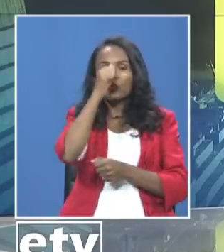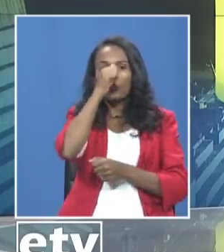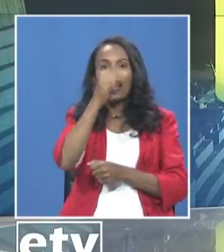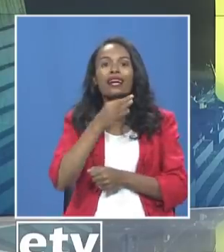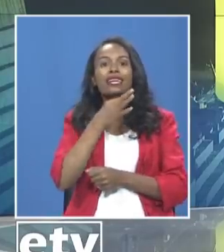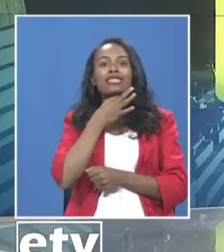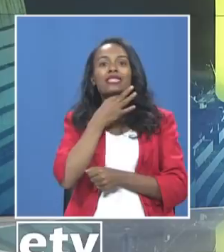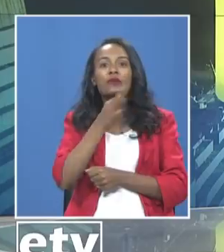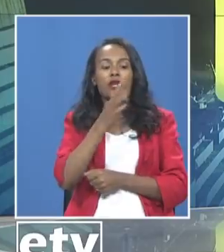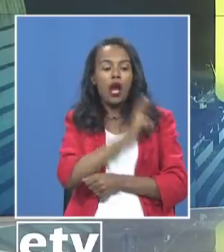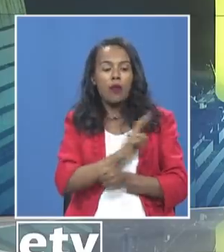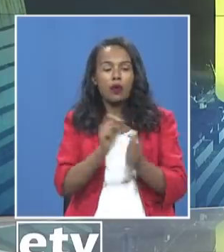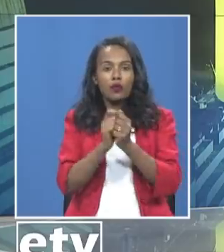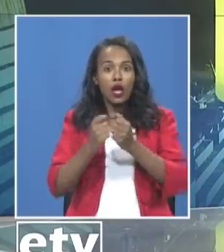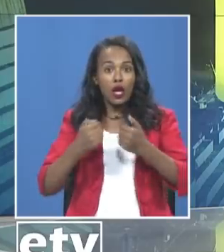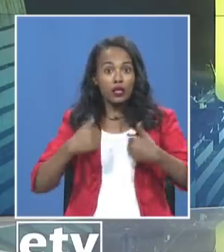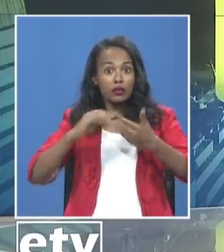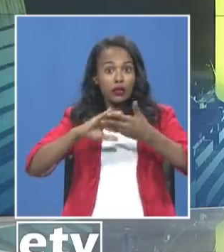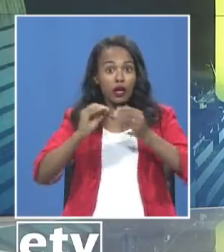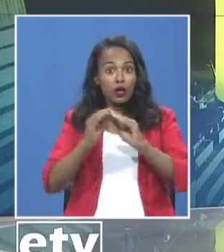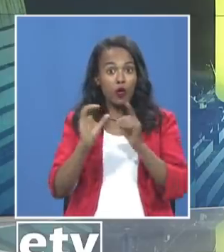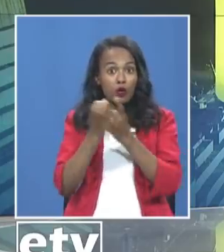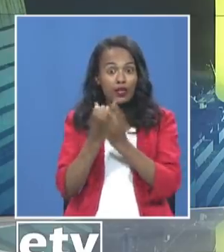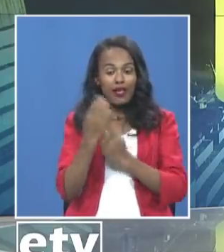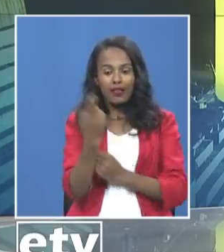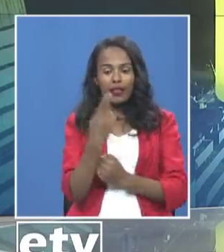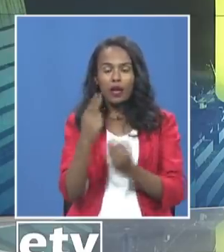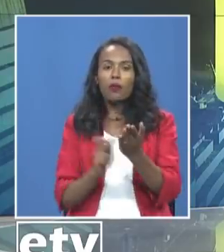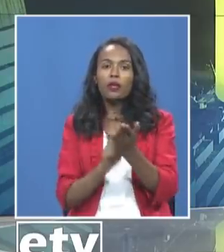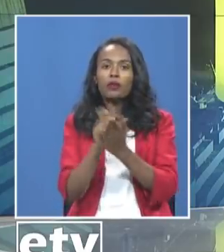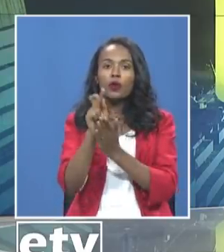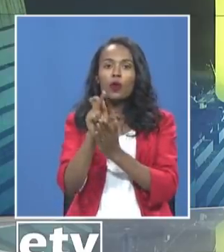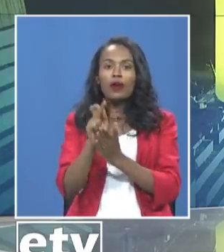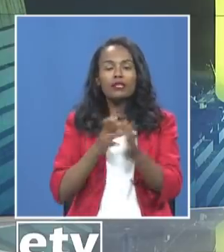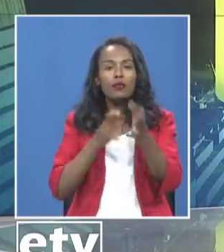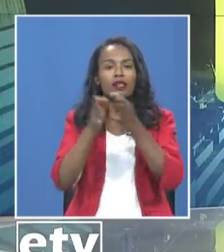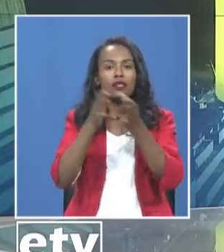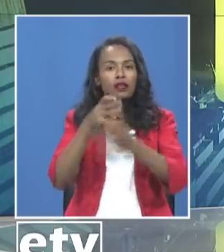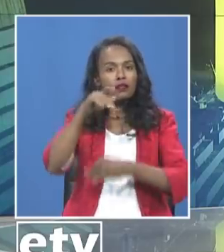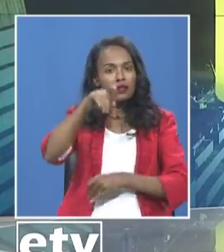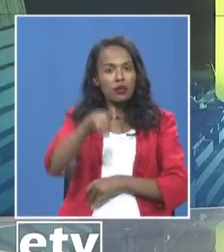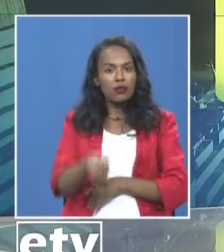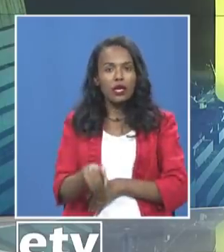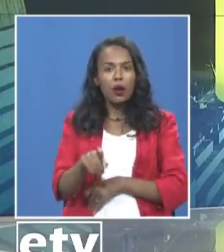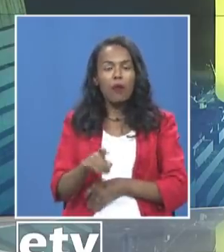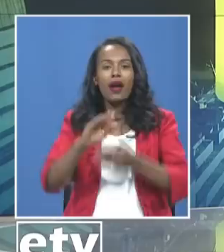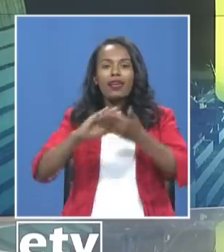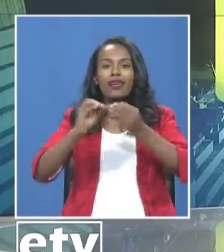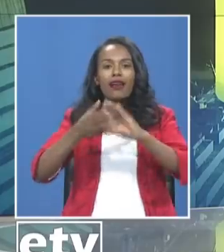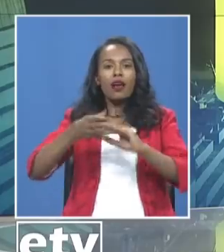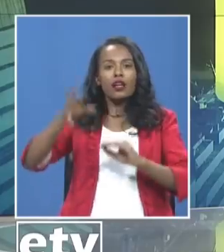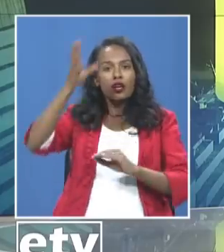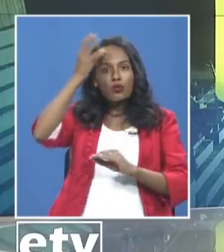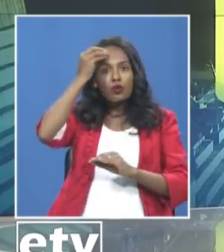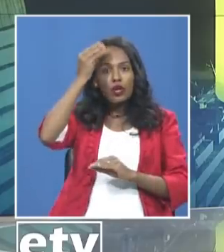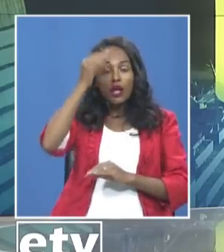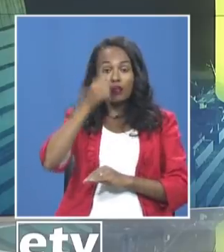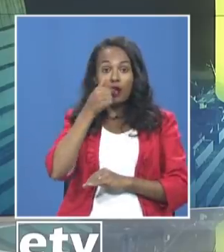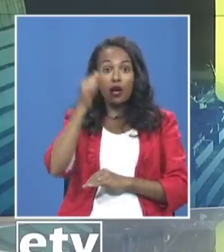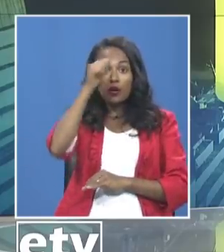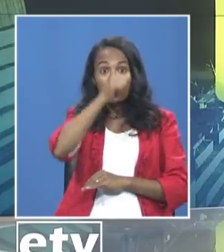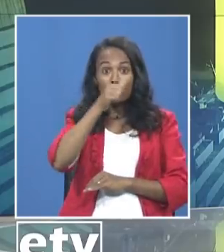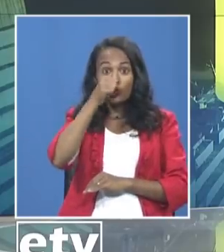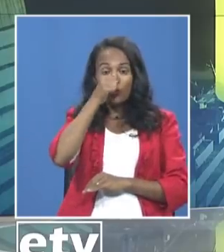ከእስልምና ሃይማኖት ጋር ያላትን ታሪካዊ ቁርኝት ተጠቅማ በዲፕሎማሲ ዘርፍ ማስረዳት እንደሚገባት የታሪክ ምሁራን ተናገሩ።